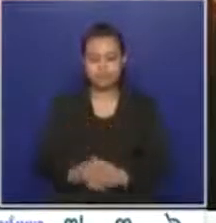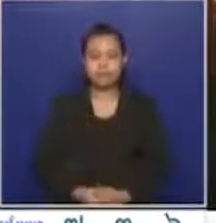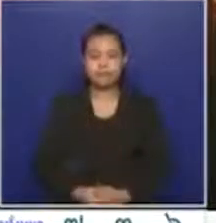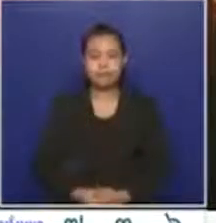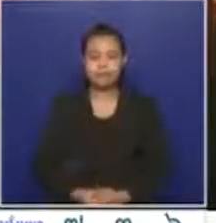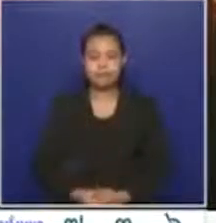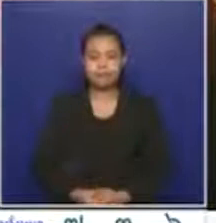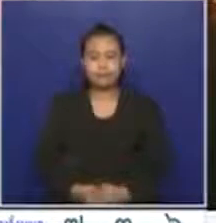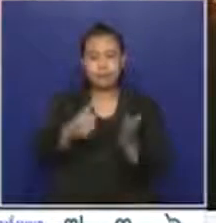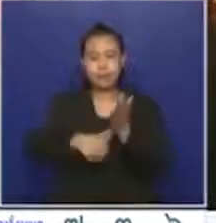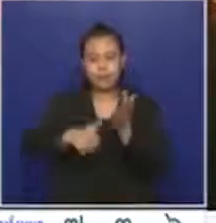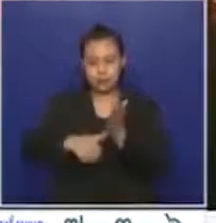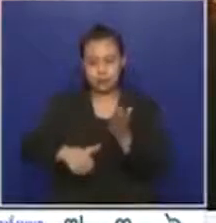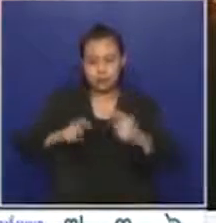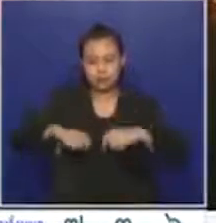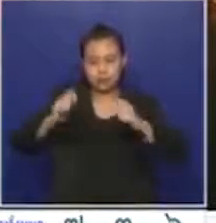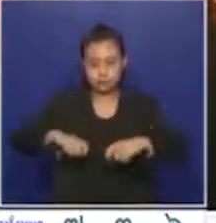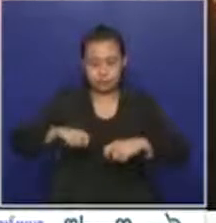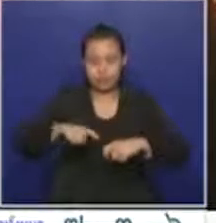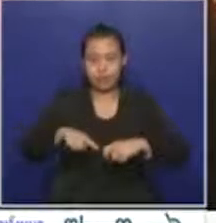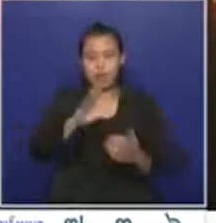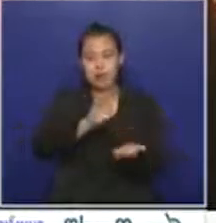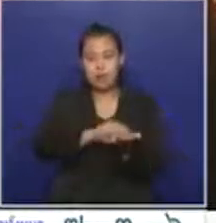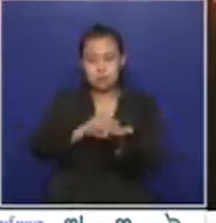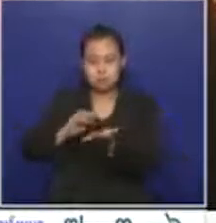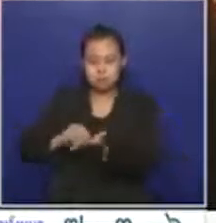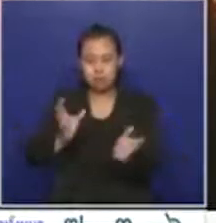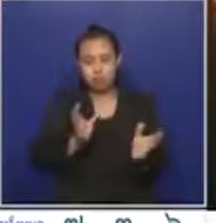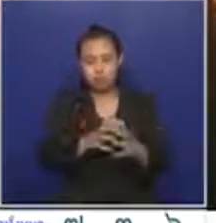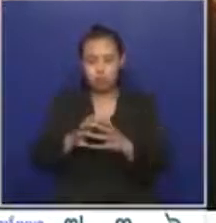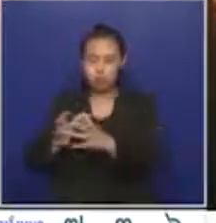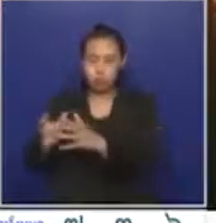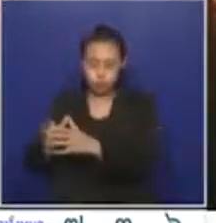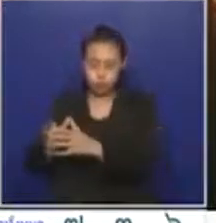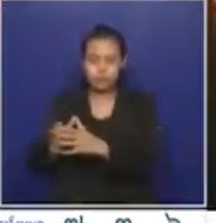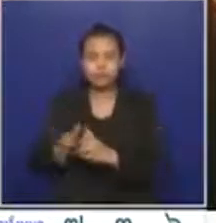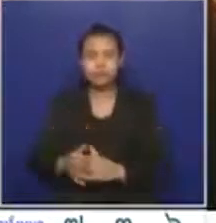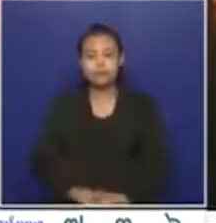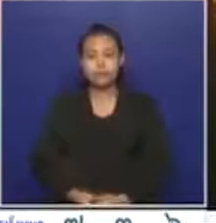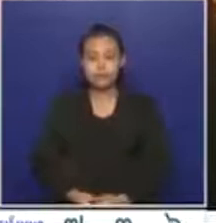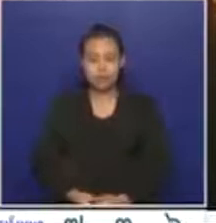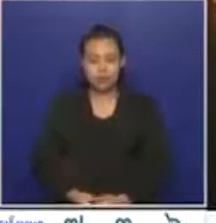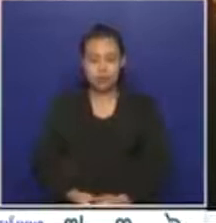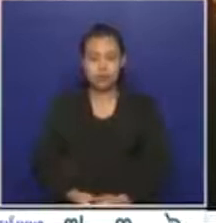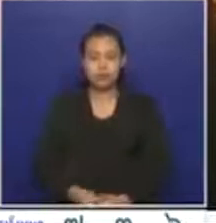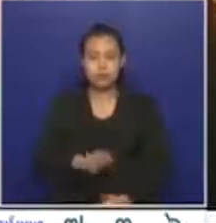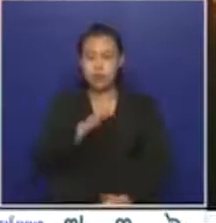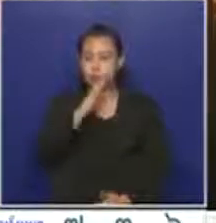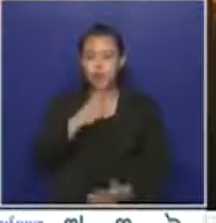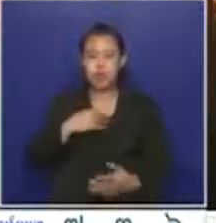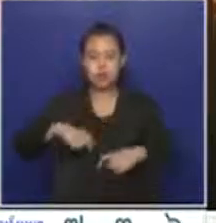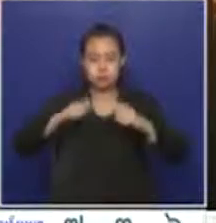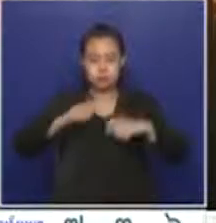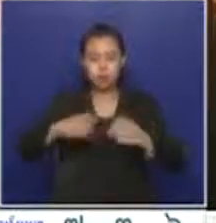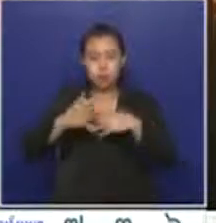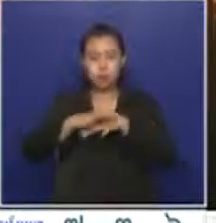ประเภทของภาษีที่ในความตกลงนี้ฉบับดั้งเดิมรวบรวมไว้หลายกลุ่มภาษีมากดังนั้นในการที่จะเข้าสู่ข้อตกลงนี้เ